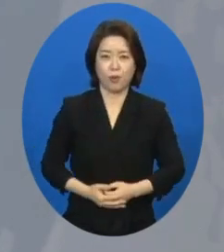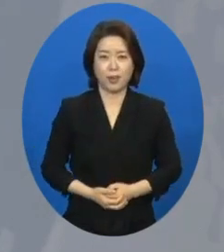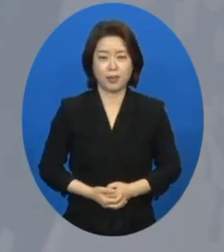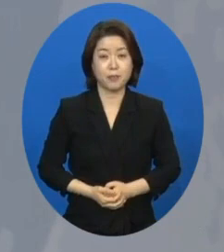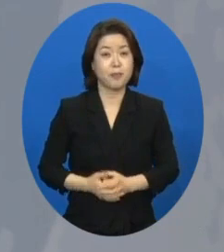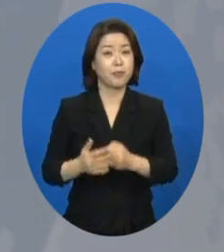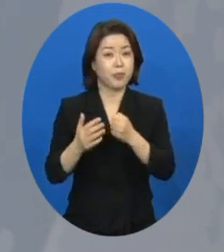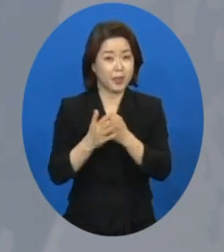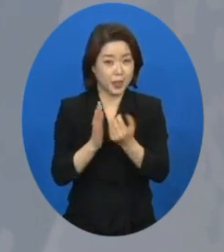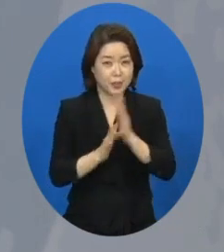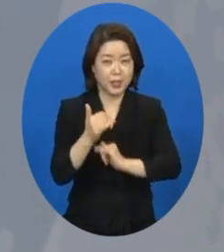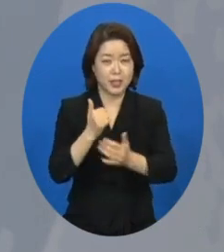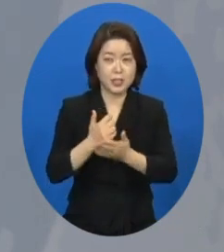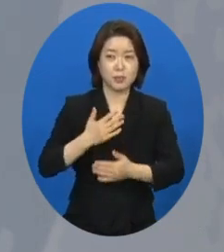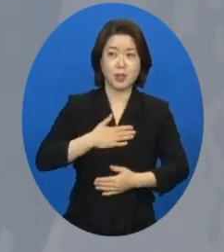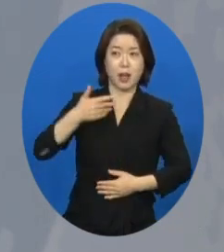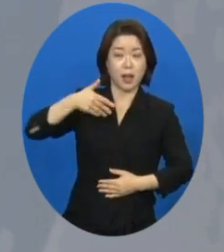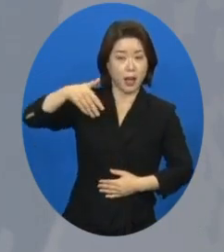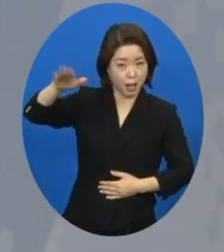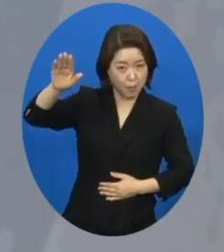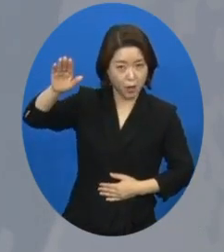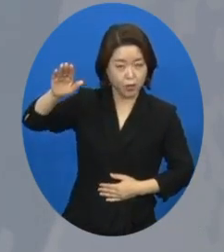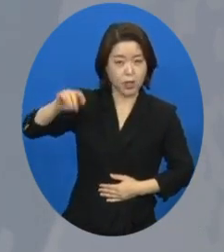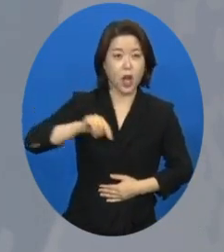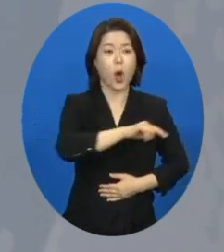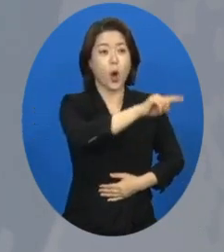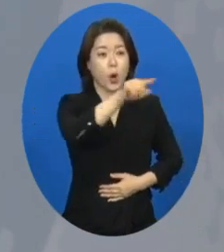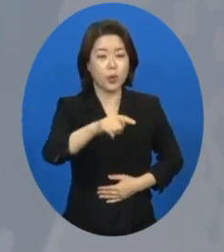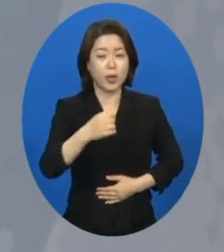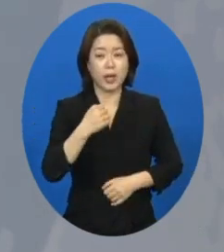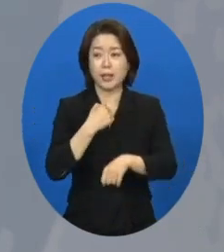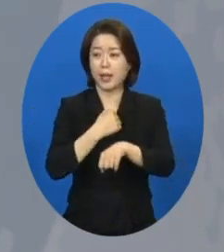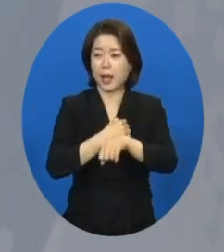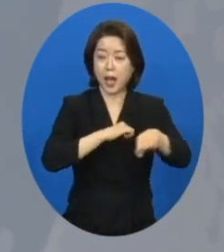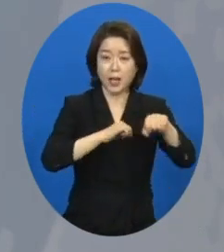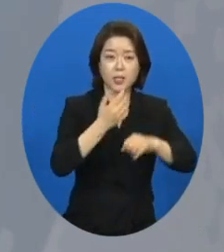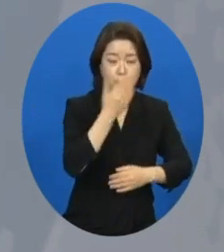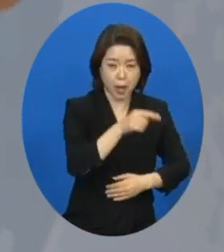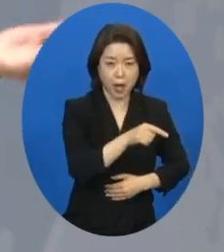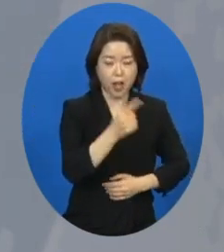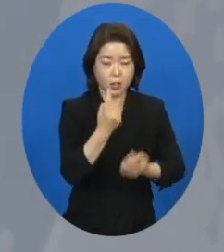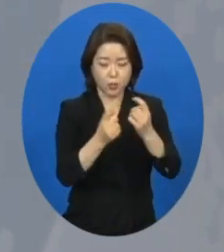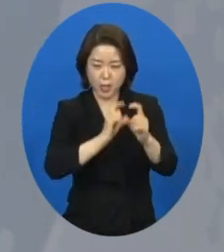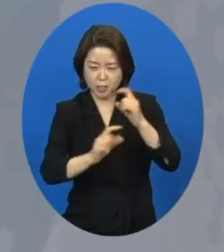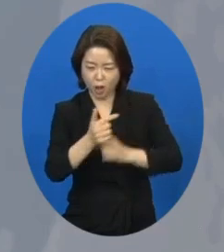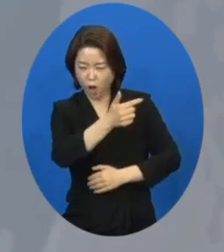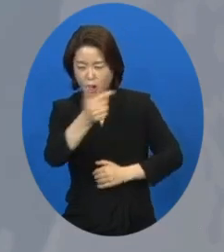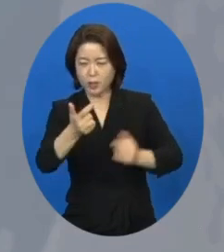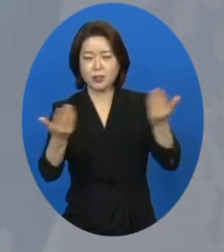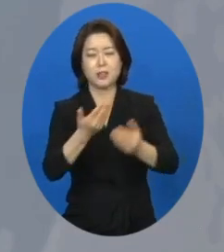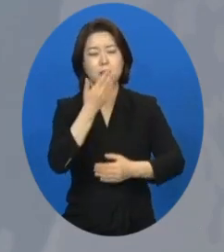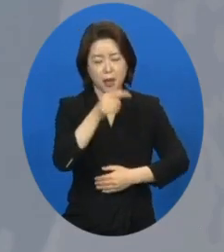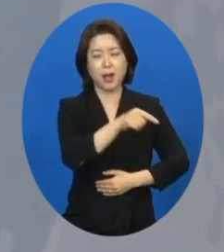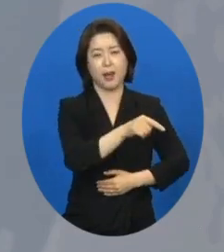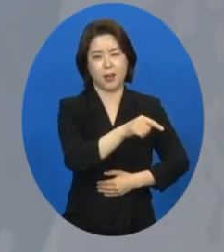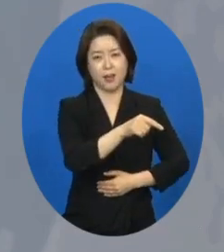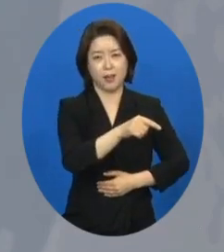이제 내가 가면 너희들이 내가 하는 일도 하고 그보다 더 큰 일도 하게 될 것이다.